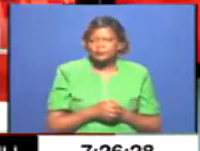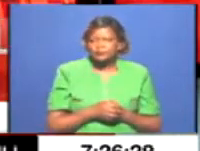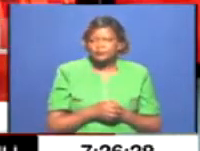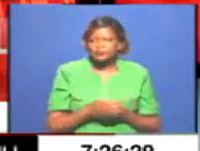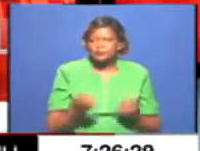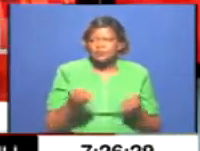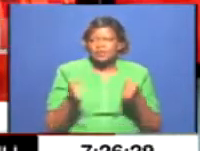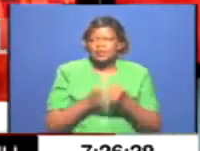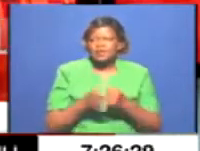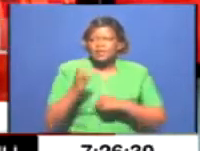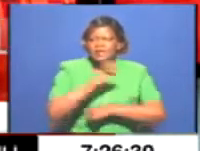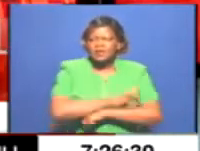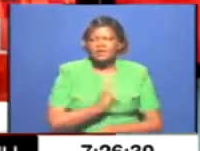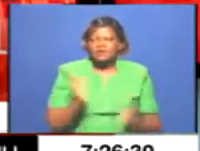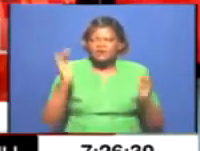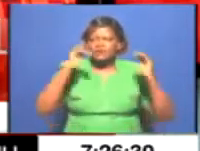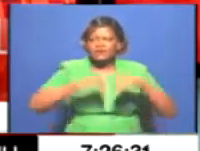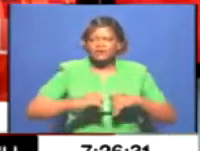event,